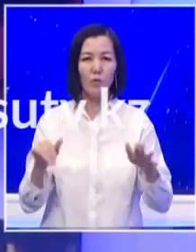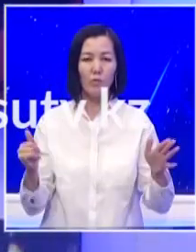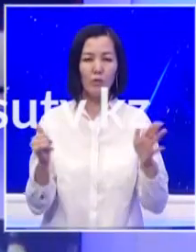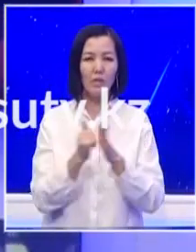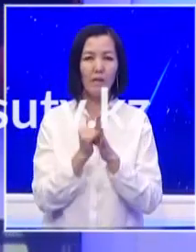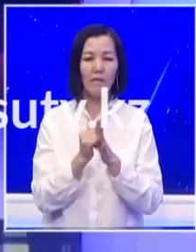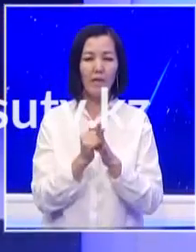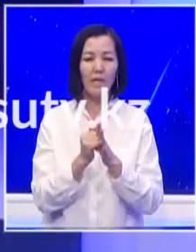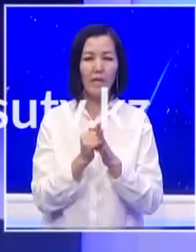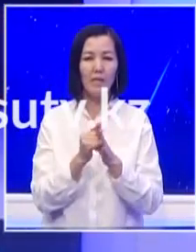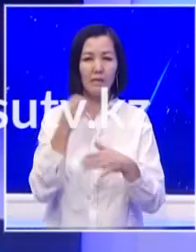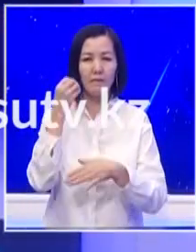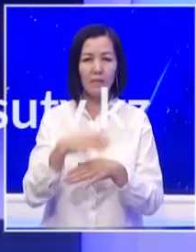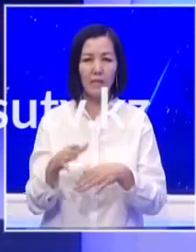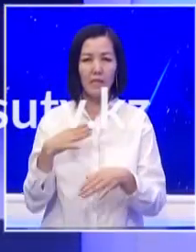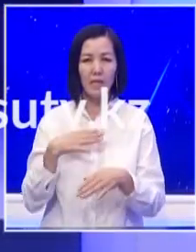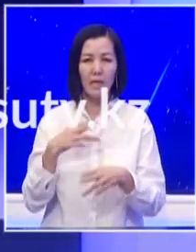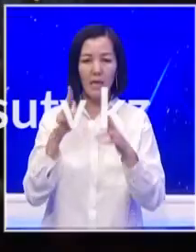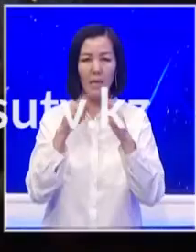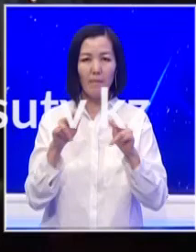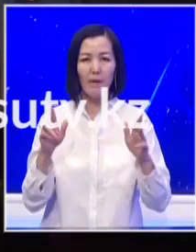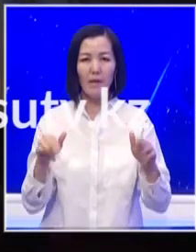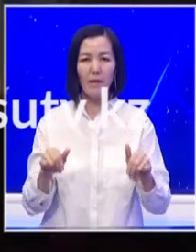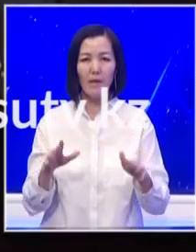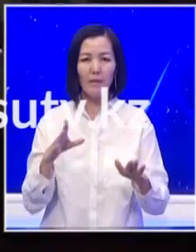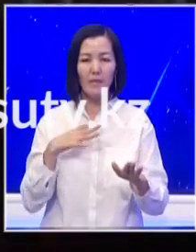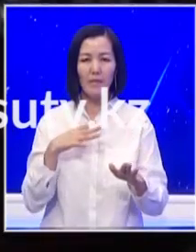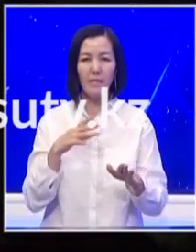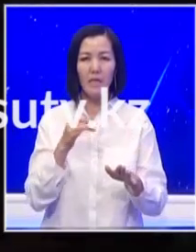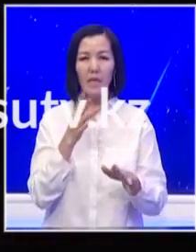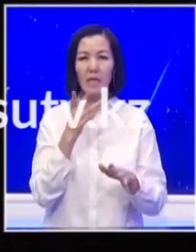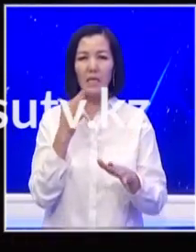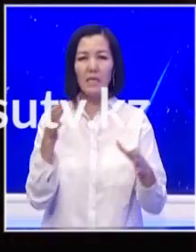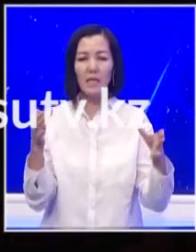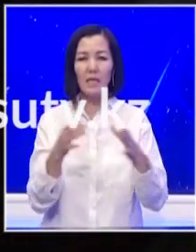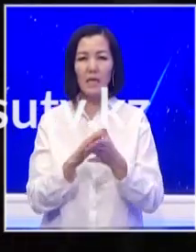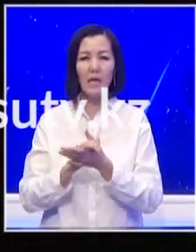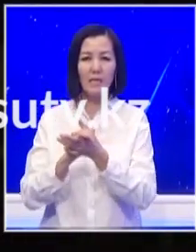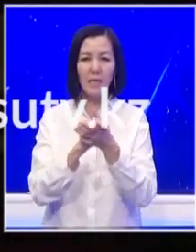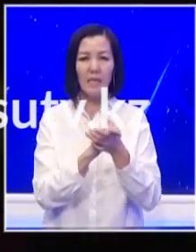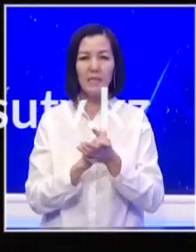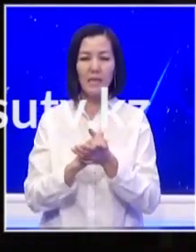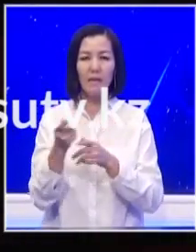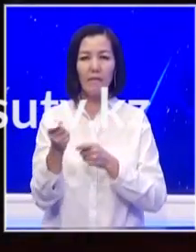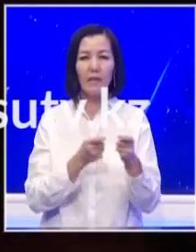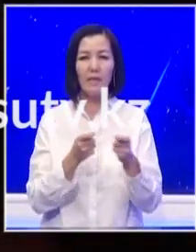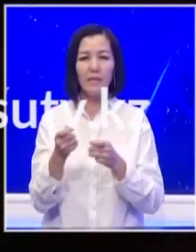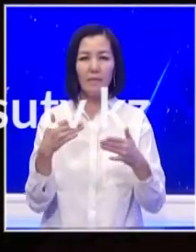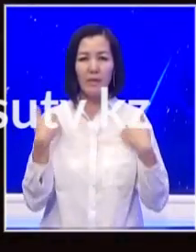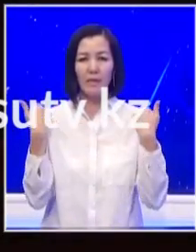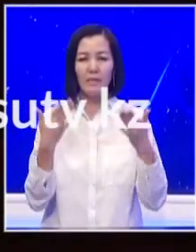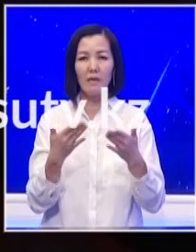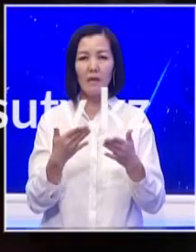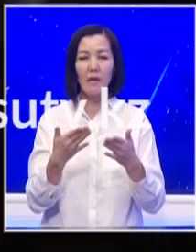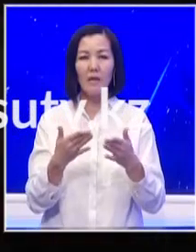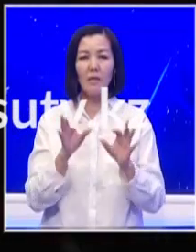Париже. Палаточный лагерь был разбит при поддержке нескольких ассоциаций, требующих от властей предоставить просителям достойное